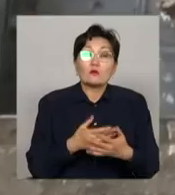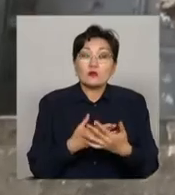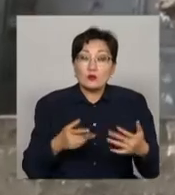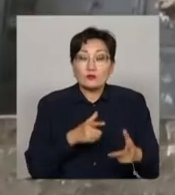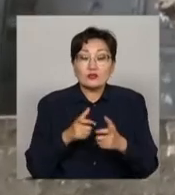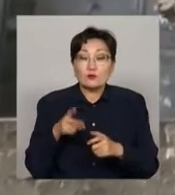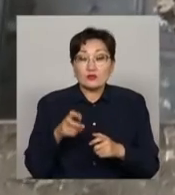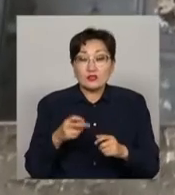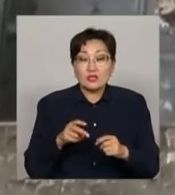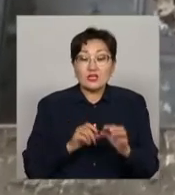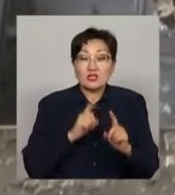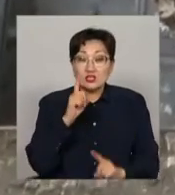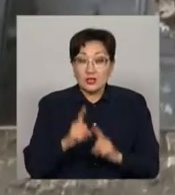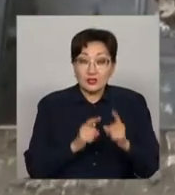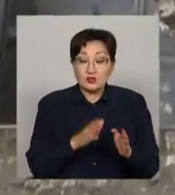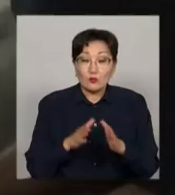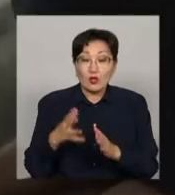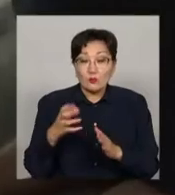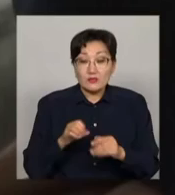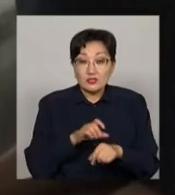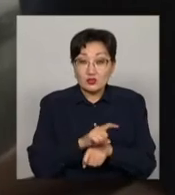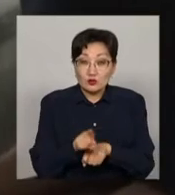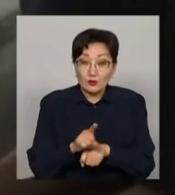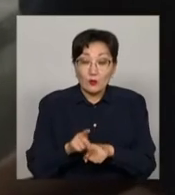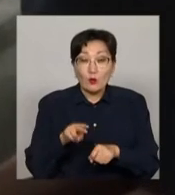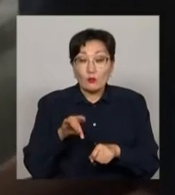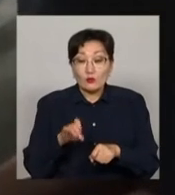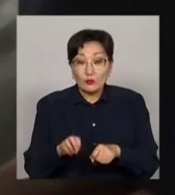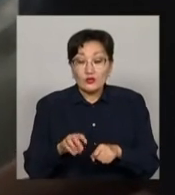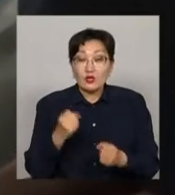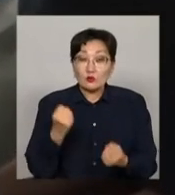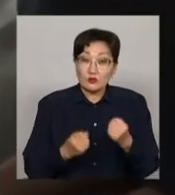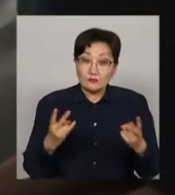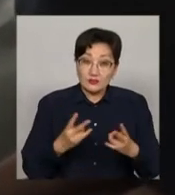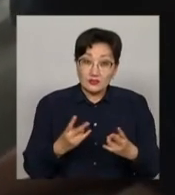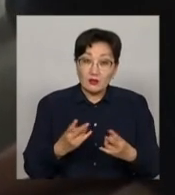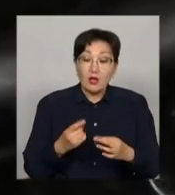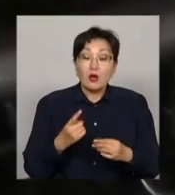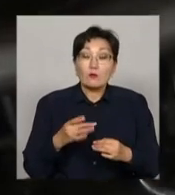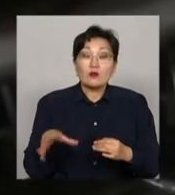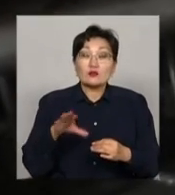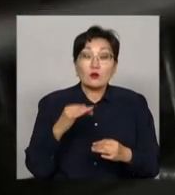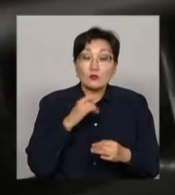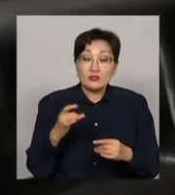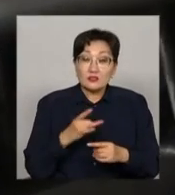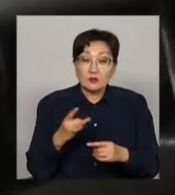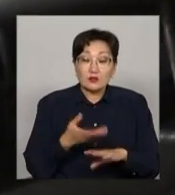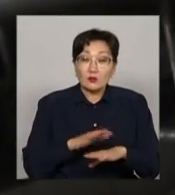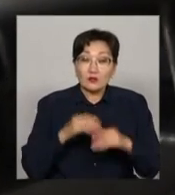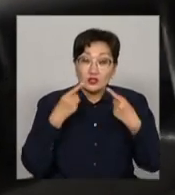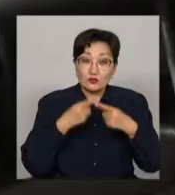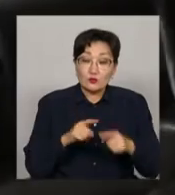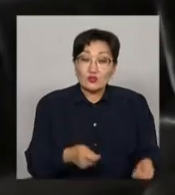мен 200 ракета жүйесіне, 500 танкке және броньды көліктерге мұқтаж. Алайда бір уақытта көп мөлшерде ауыр